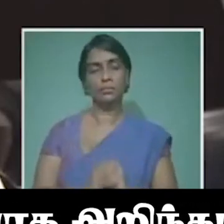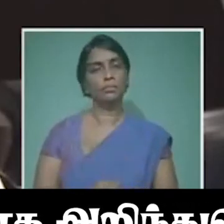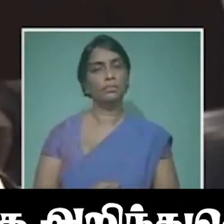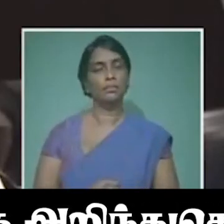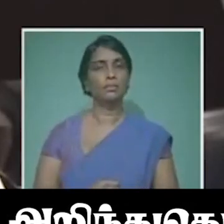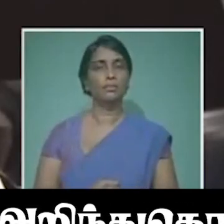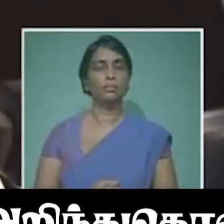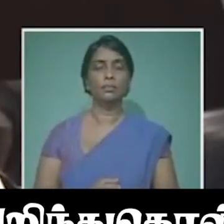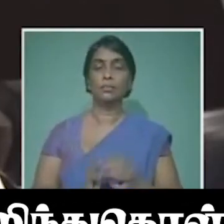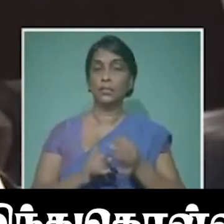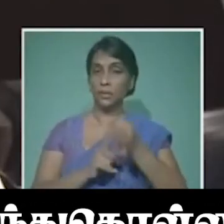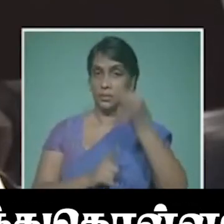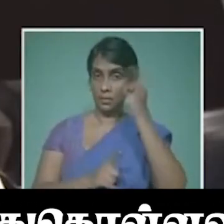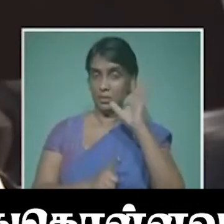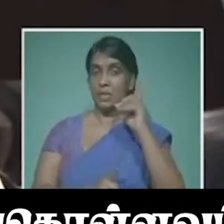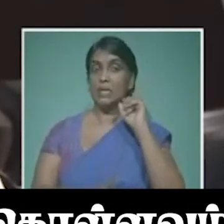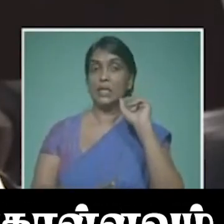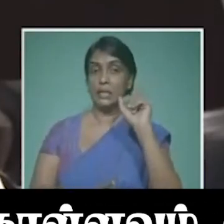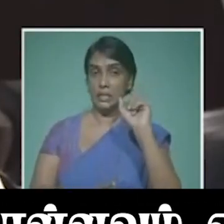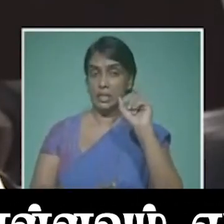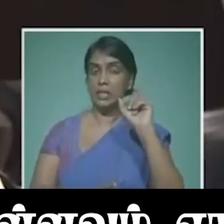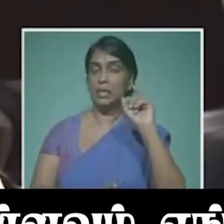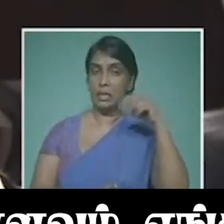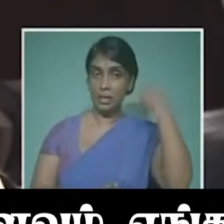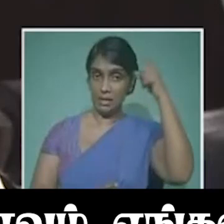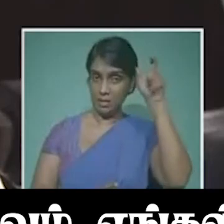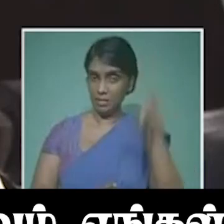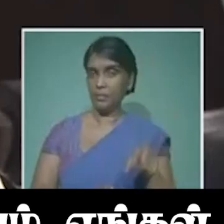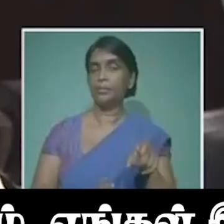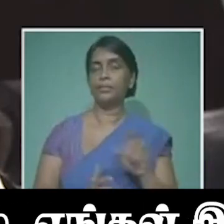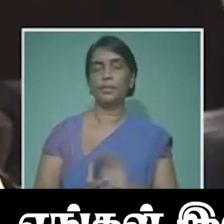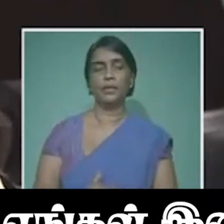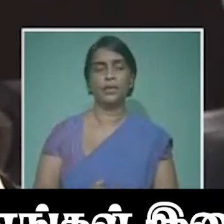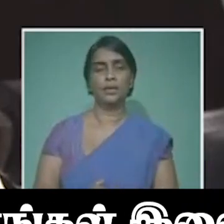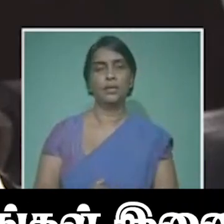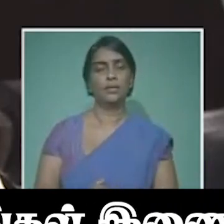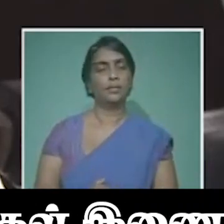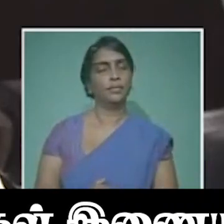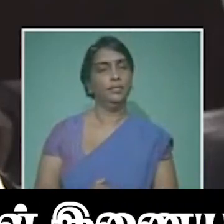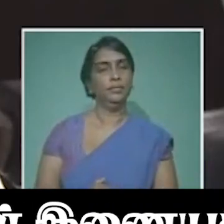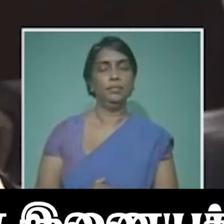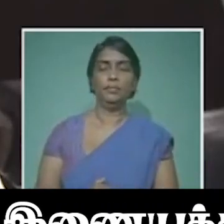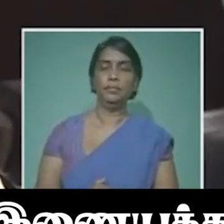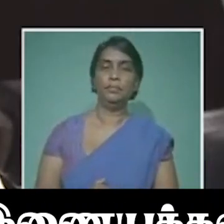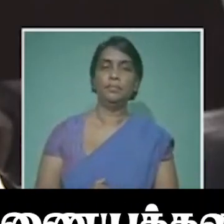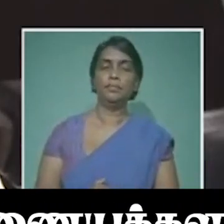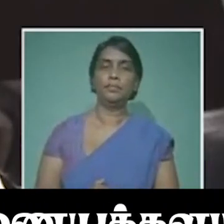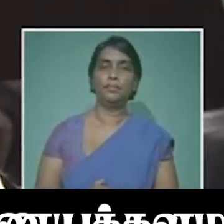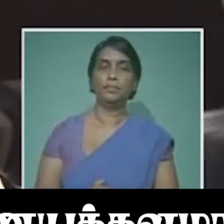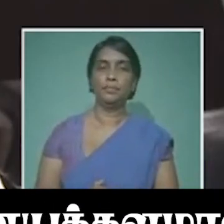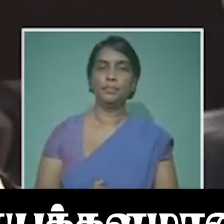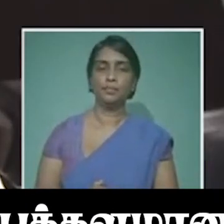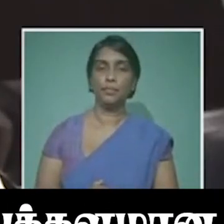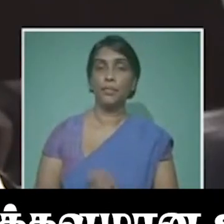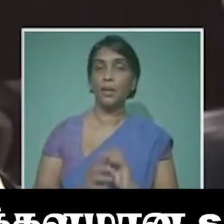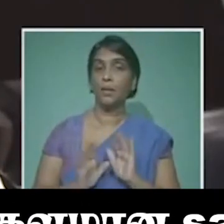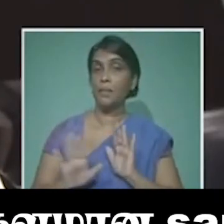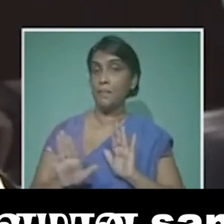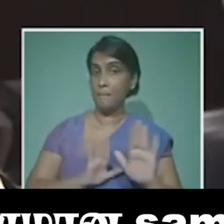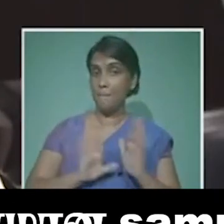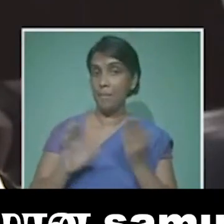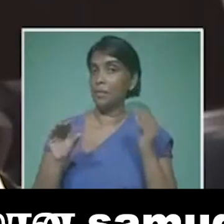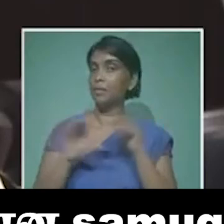மகிழ்ச்சி. போசாக்கற்ற நிலையால் மக்களும் சிறுவர்களும் தான் பாதிக்கப்பட்டுள்ளார்கள், ஆனால் இங்குள்ள சிங்கள நாடாளுமன்ற உறுப்பினர்களுக்கு கொழுப்பு பிரச்சனை, இதனால் இவர்கள்